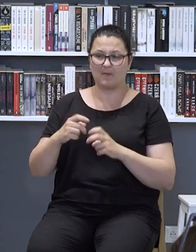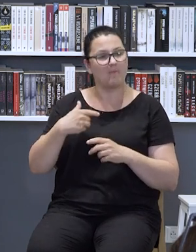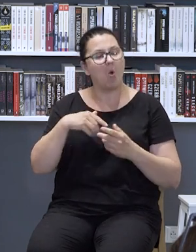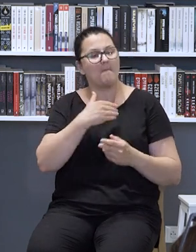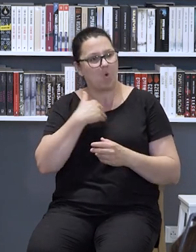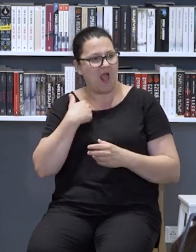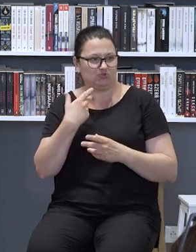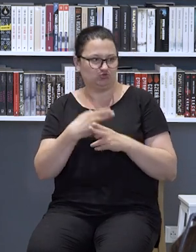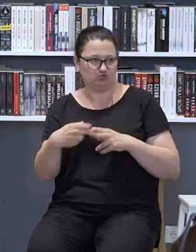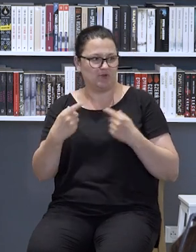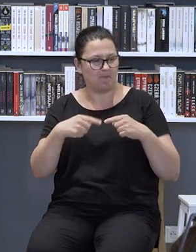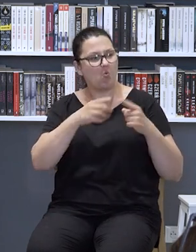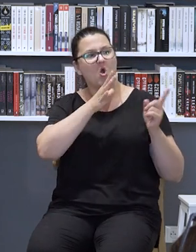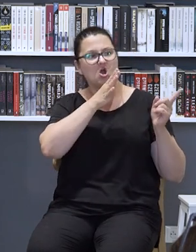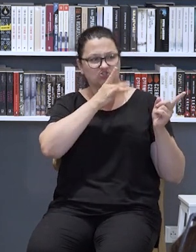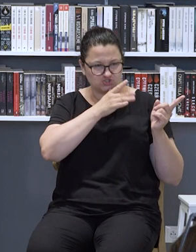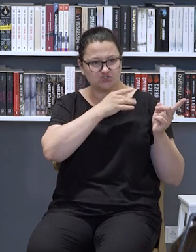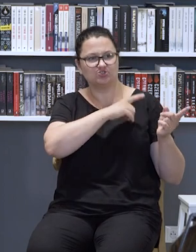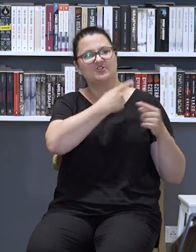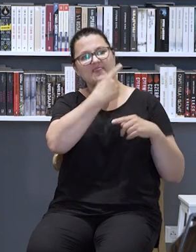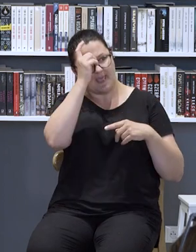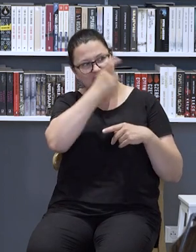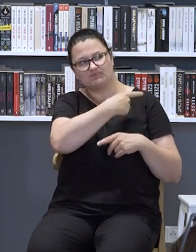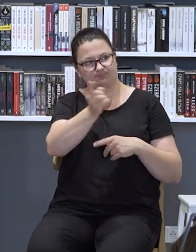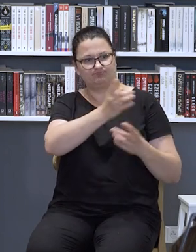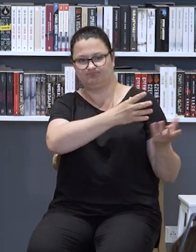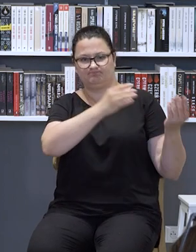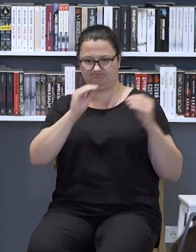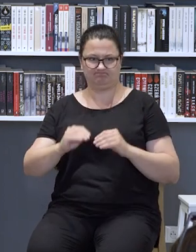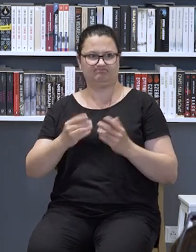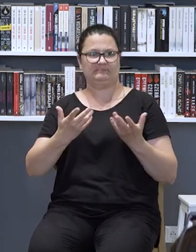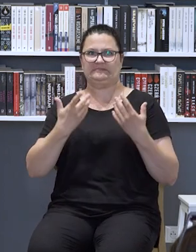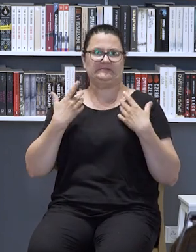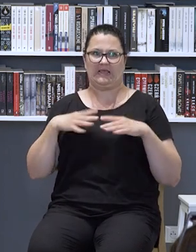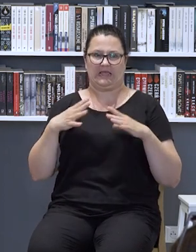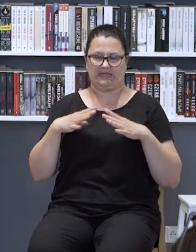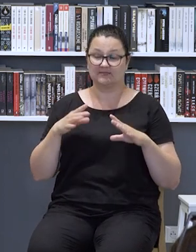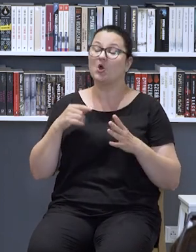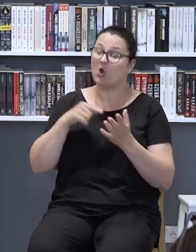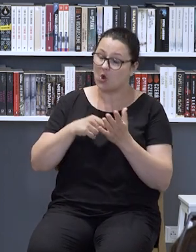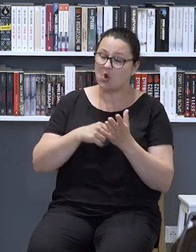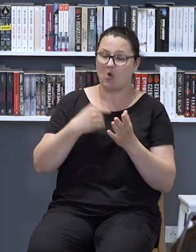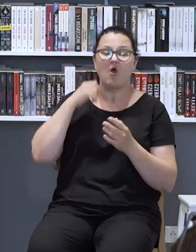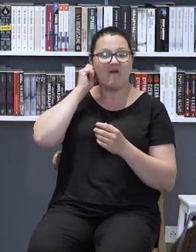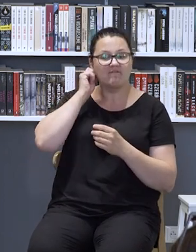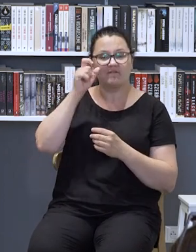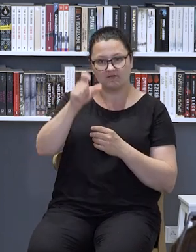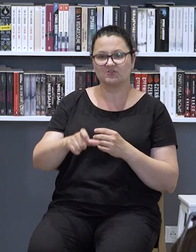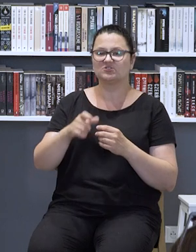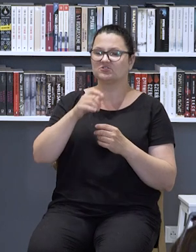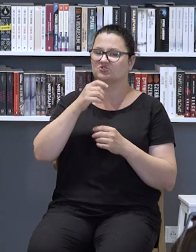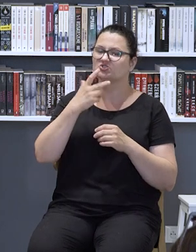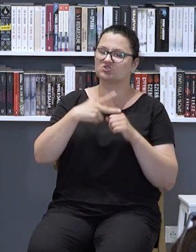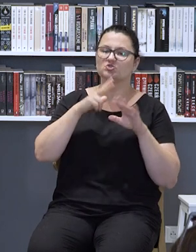wyrzuconymi z Niemiec, tak, których nikt nie chciał przyjąć. No więc to jest możliwe. I ona w 1938 roku mogła trafić